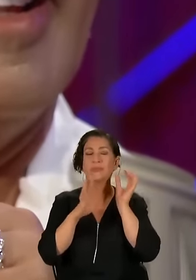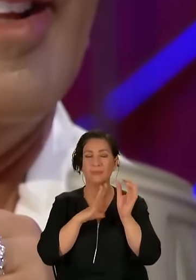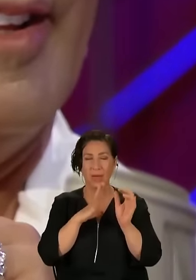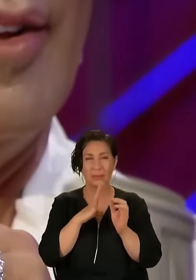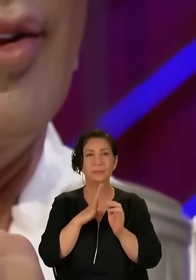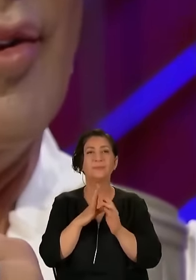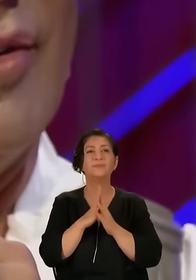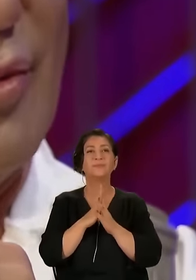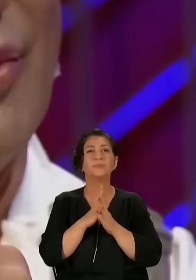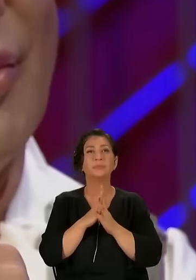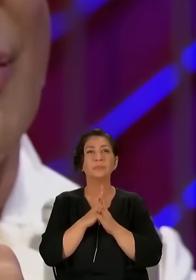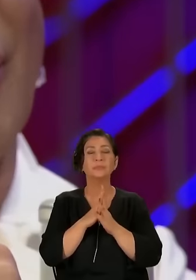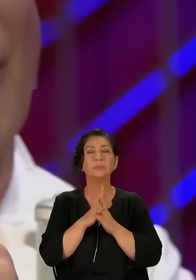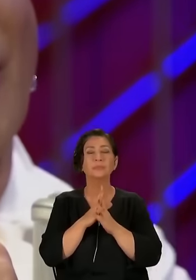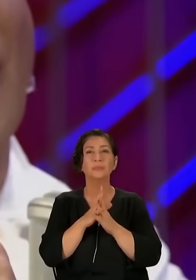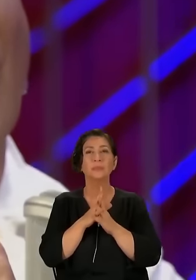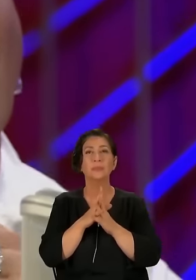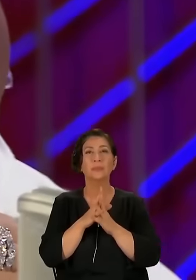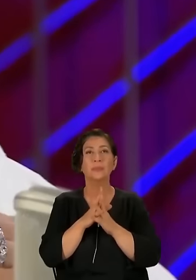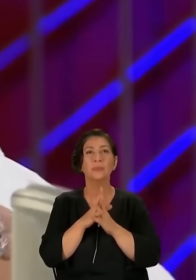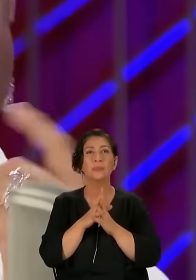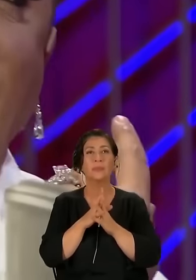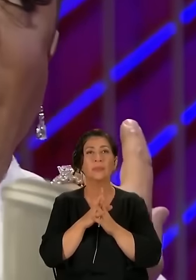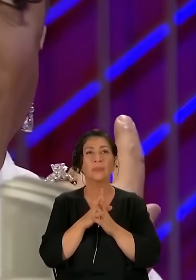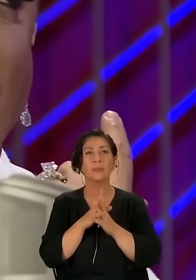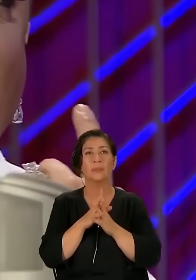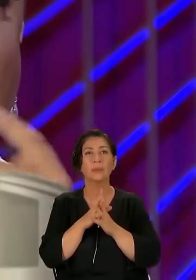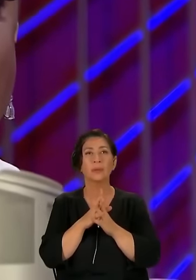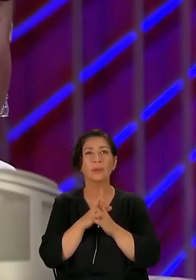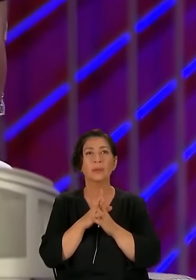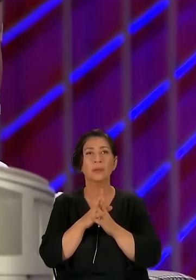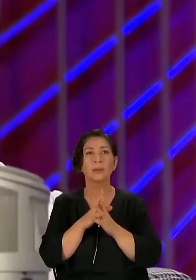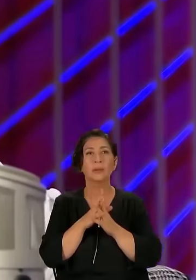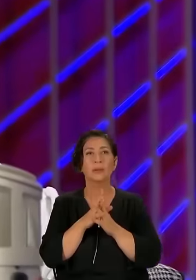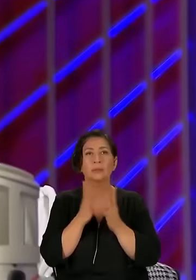sol kulağımda küpelerim oluyordu. Sol ne oluyor, sağ ne oluyor?